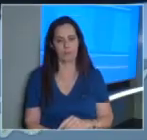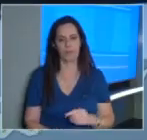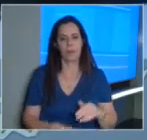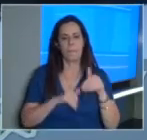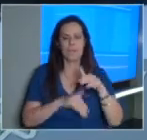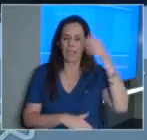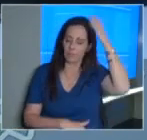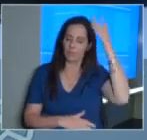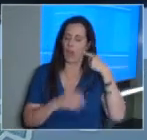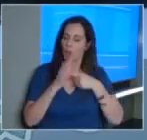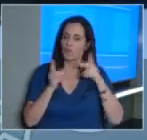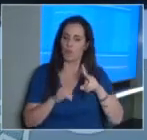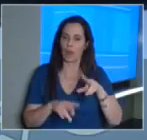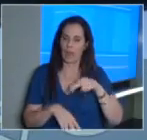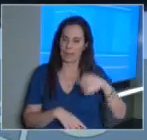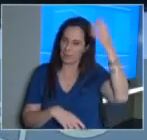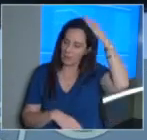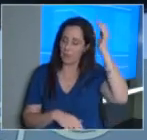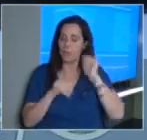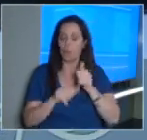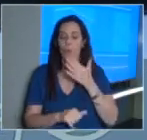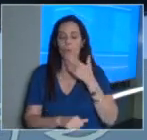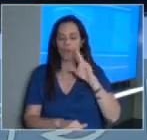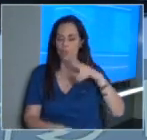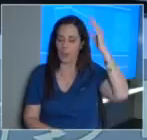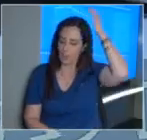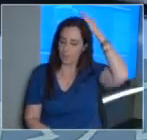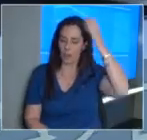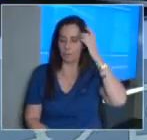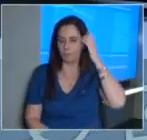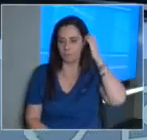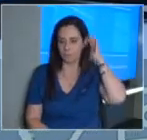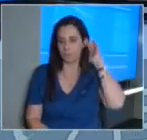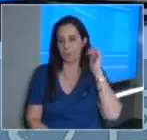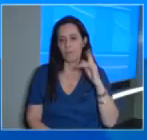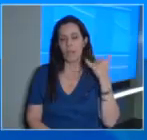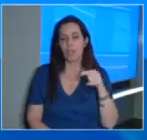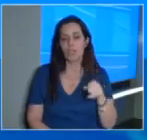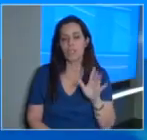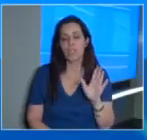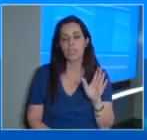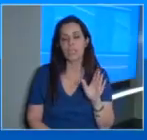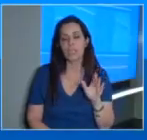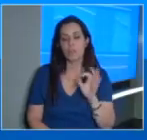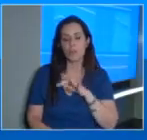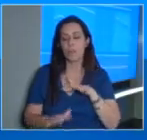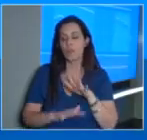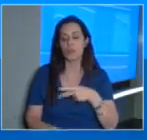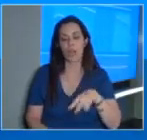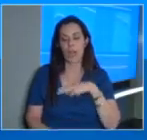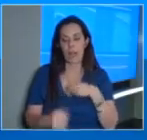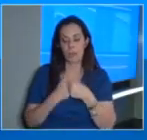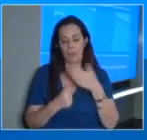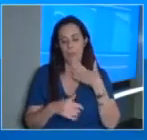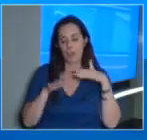מצעד הכיפות, כדי להראות שאפשר ללכת ולתמוך ביהודים שחובשים כיפה וכו' וכו'. אבל עכשיו זה בא מטעם גורם ממשלתי שמופקד על